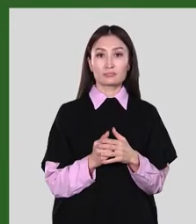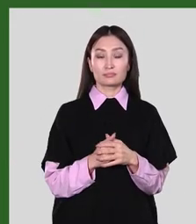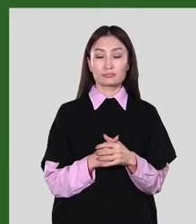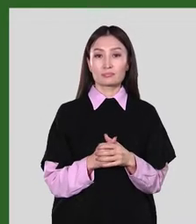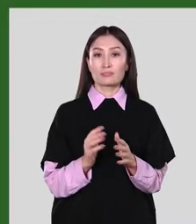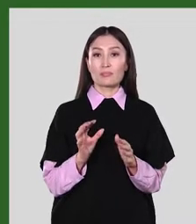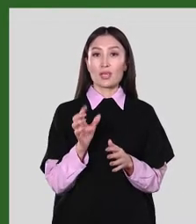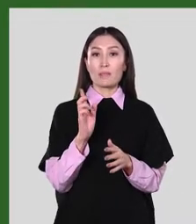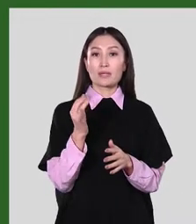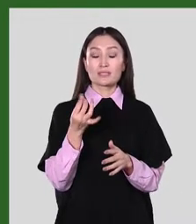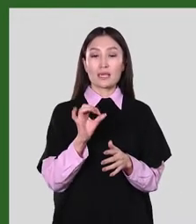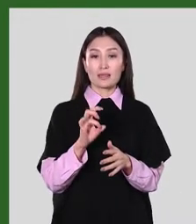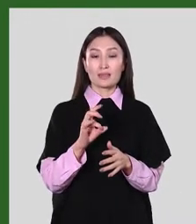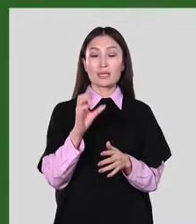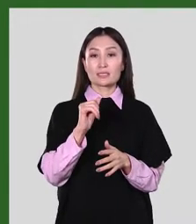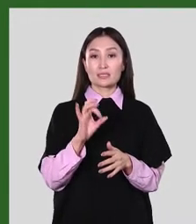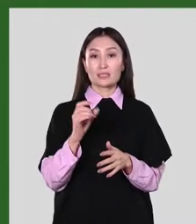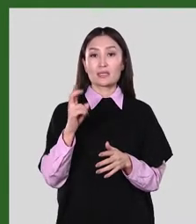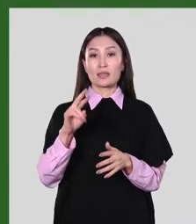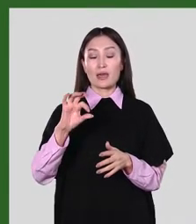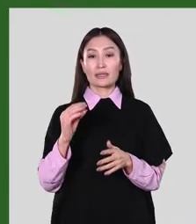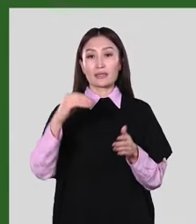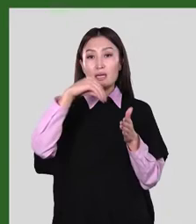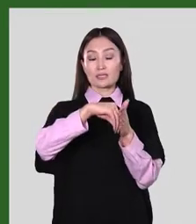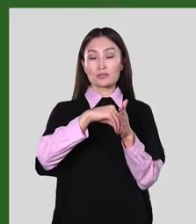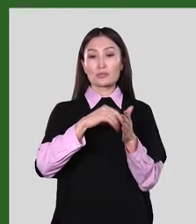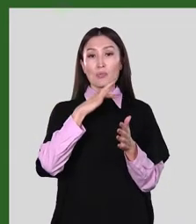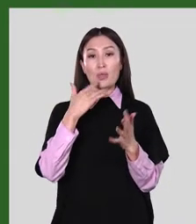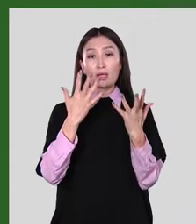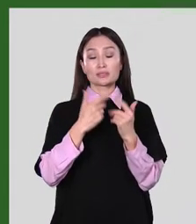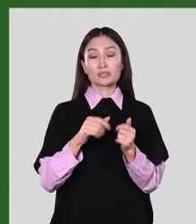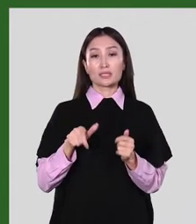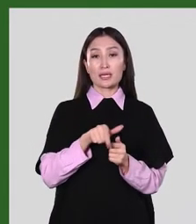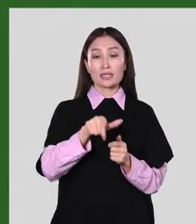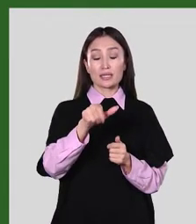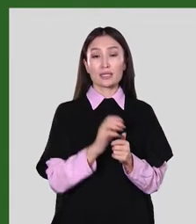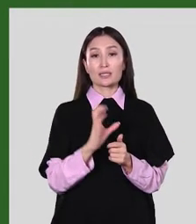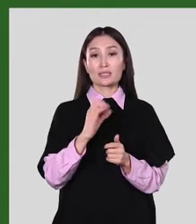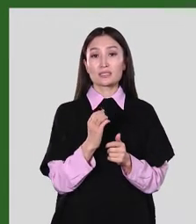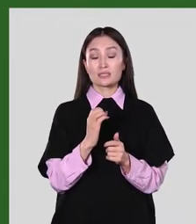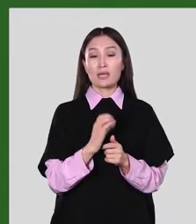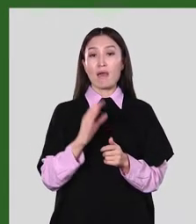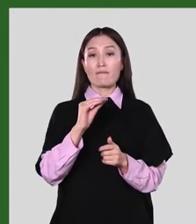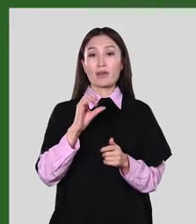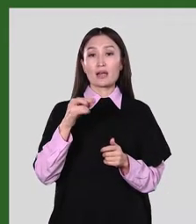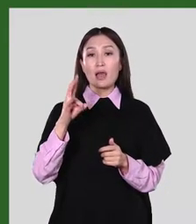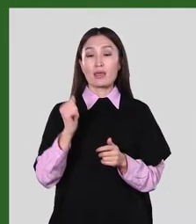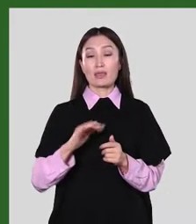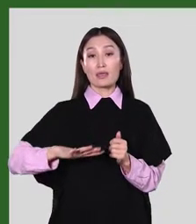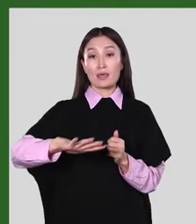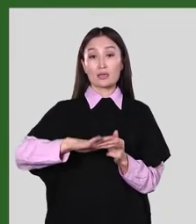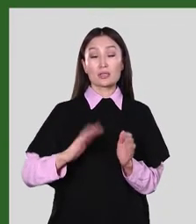бассейну сырдарьи также относятся многочисленные реки стекающий с обрамляющих ферганскую долину